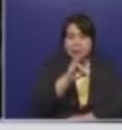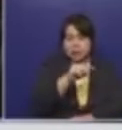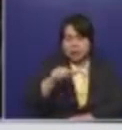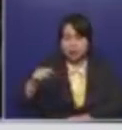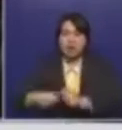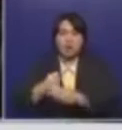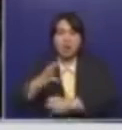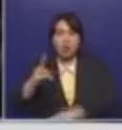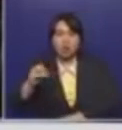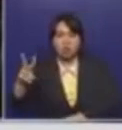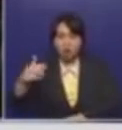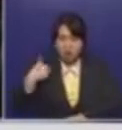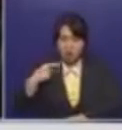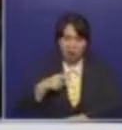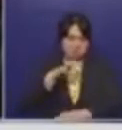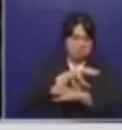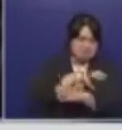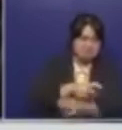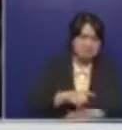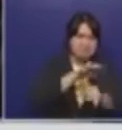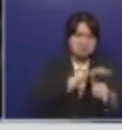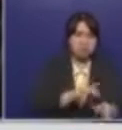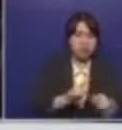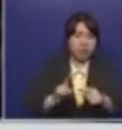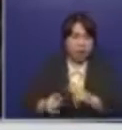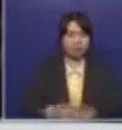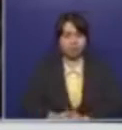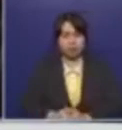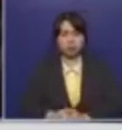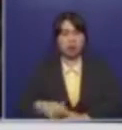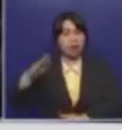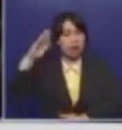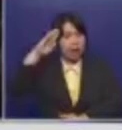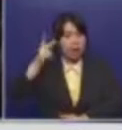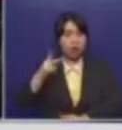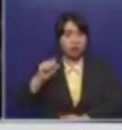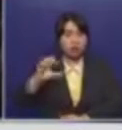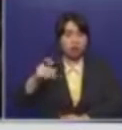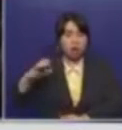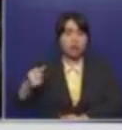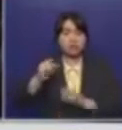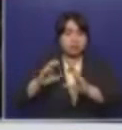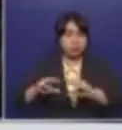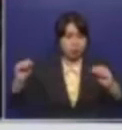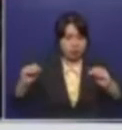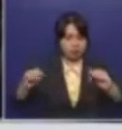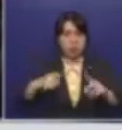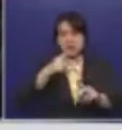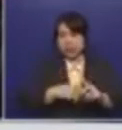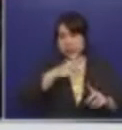คามข่มขู่โดยเจ้าหน้าที่รัฐส่วนในช่วงหลังคสช.หมดอำนาจอย่างเป็นทางการคือช่วงระหว่าง17ก